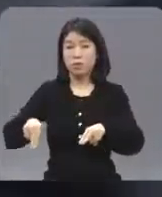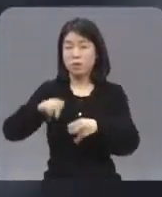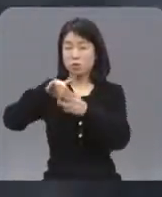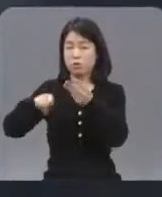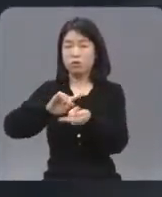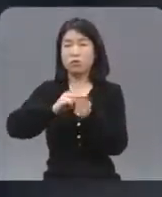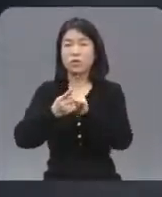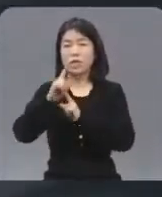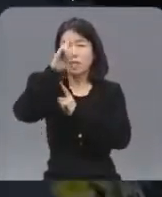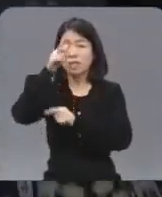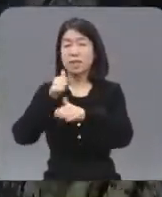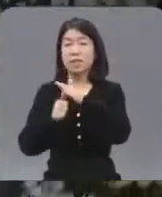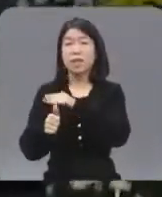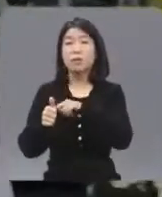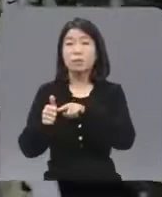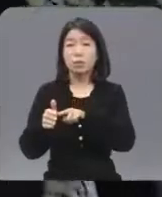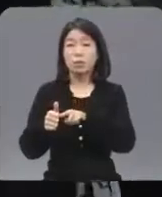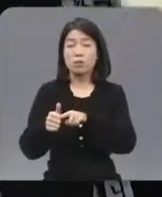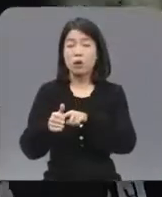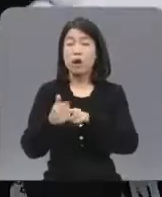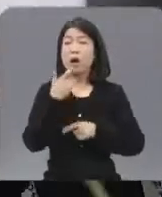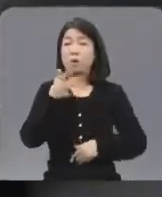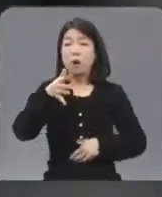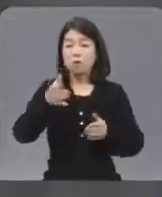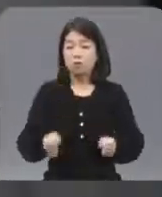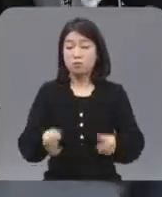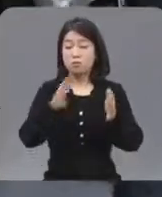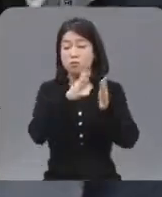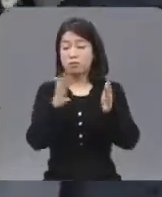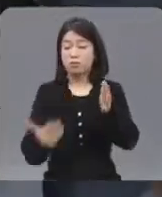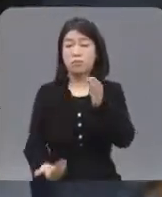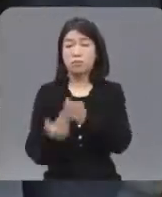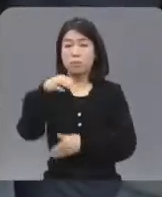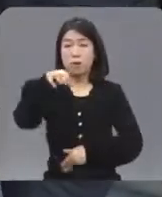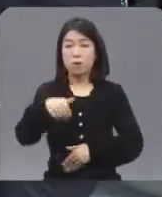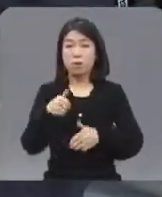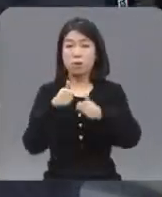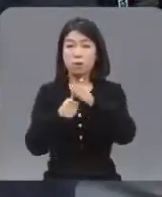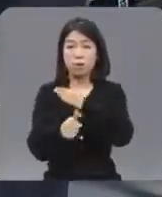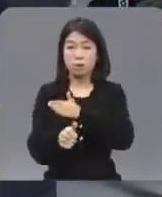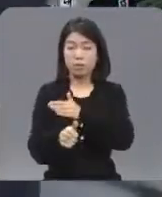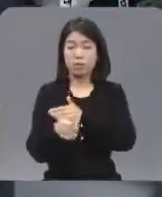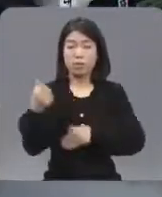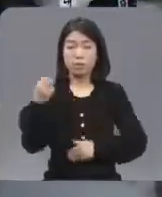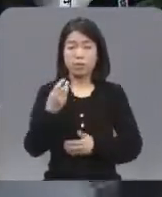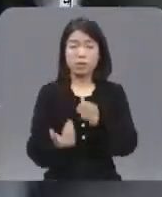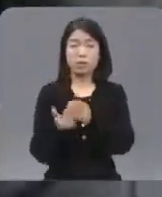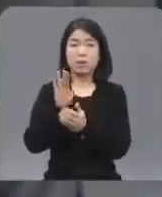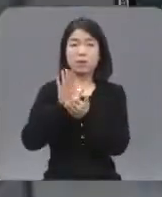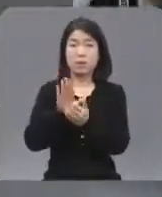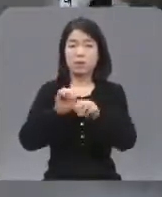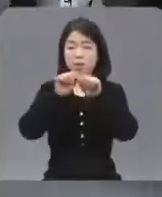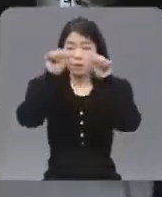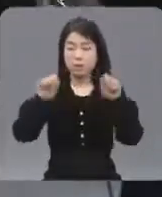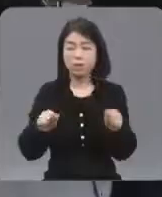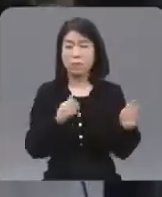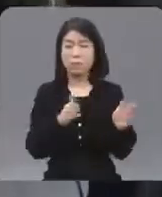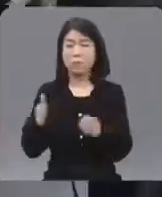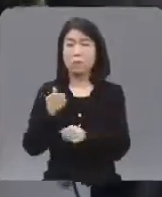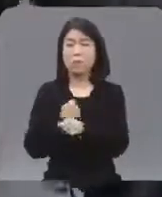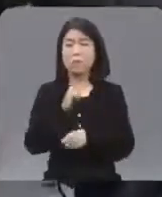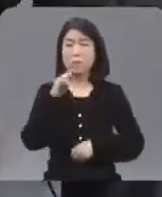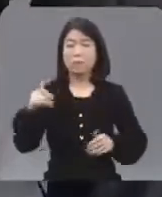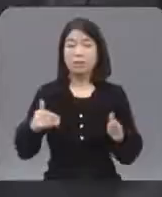후보 대신 이준석 대표가 또다시 화정 아이파크 사고 현장을 찾아 재발 방지 시스템을